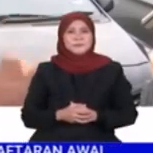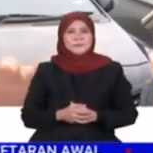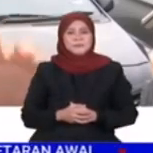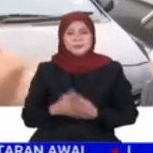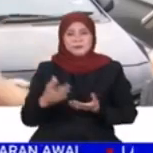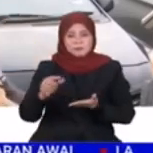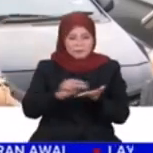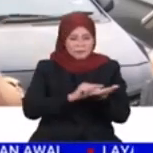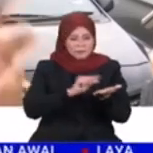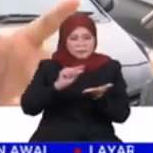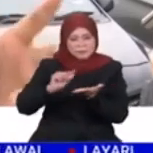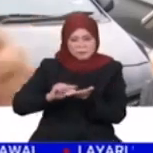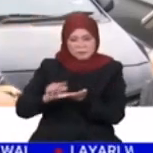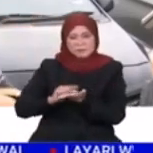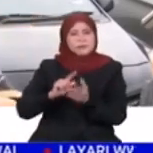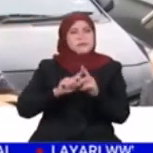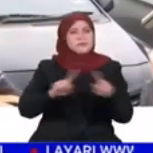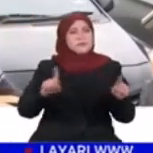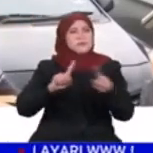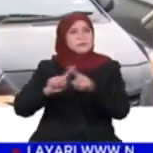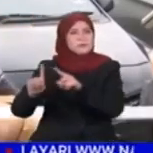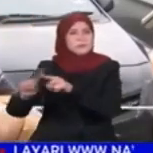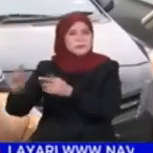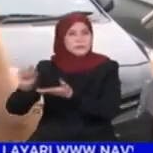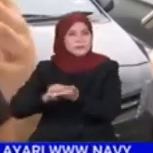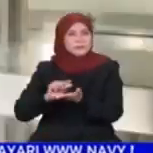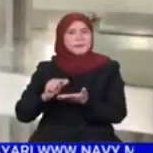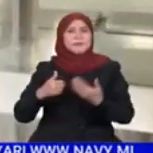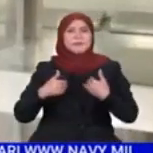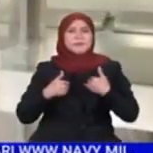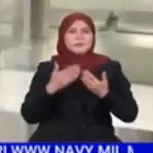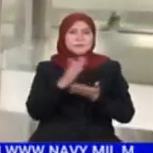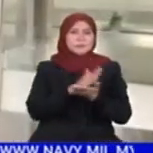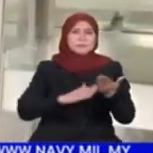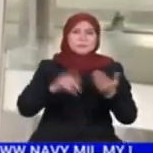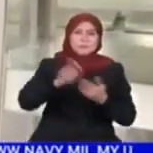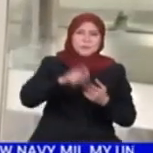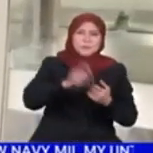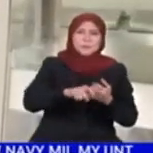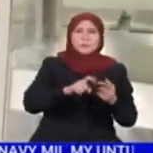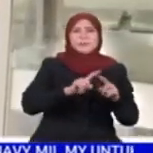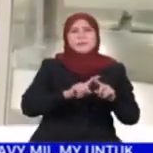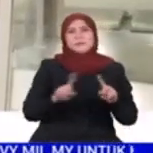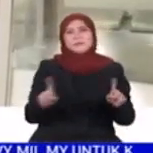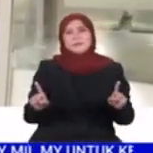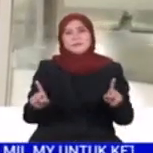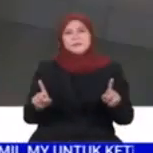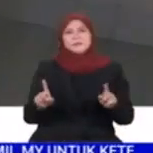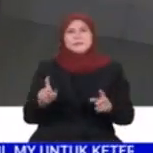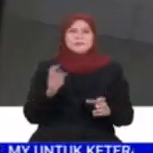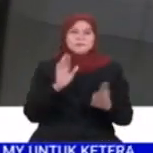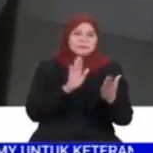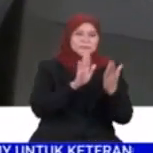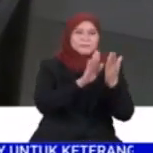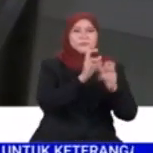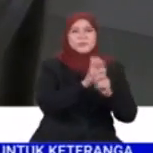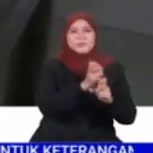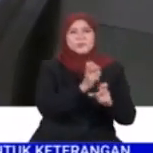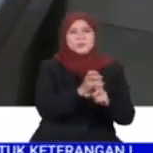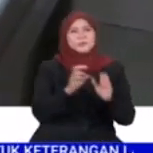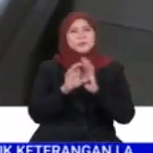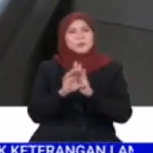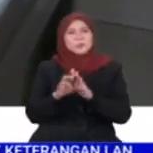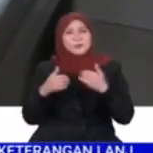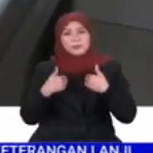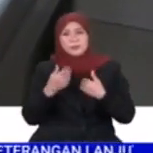so pendapatan masing-masing pun berbeza, jadi ada yang keperluan berbeza, ada yang memang struggle lah. Jadi kalau contoh